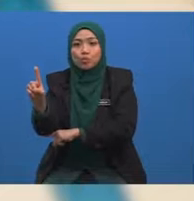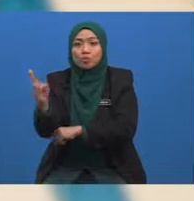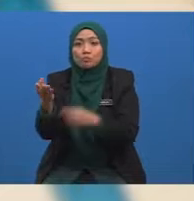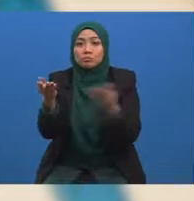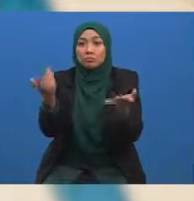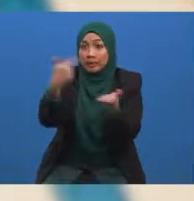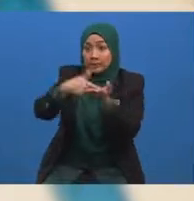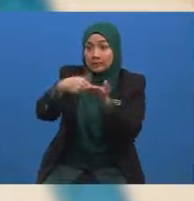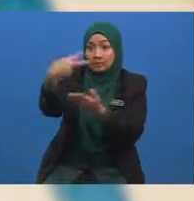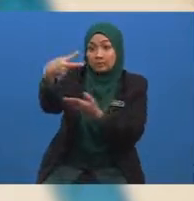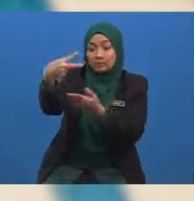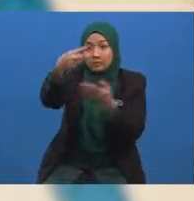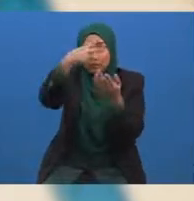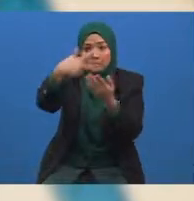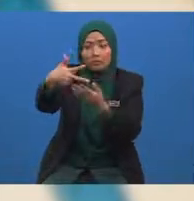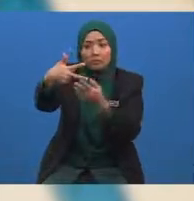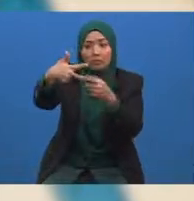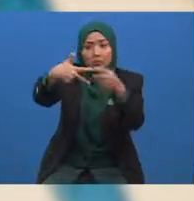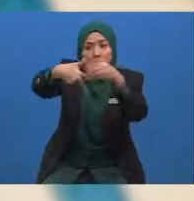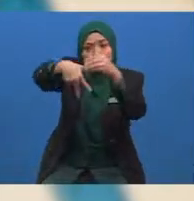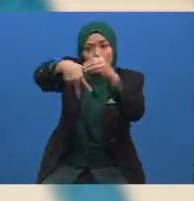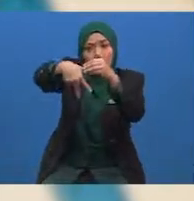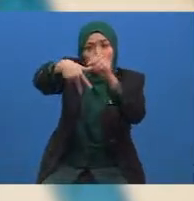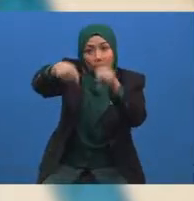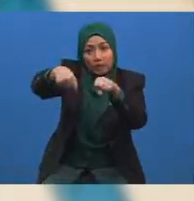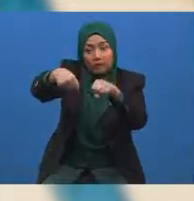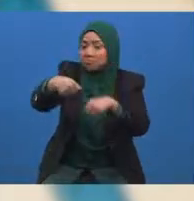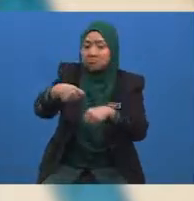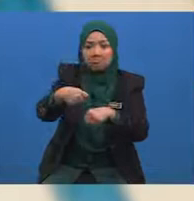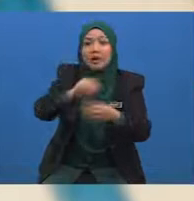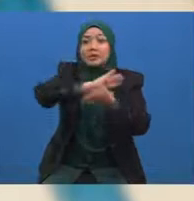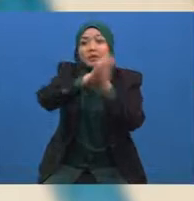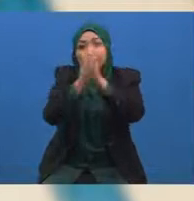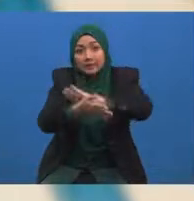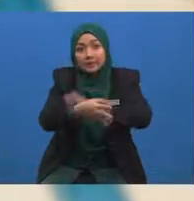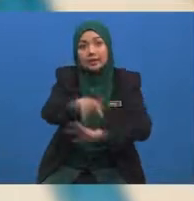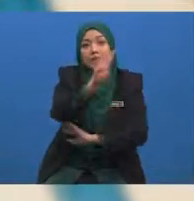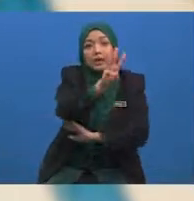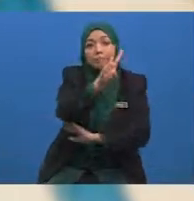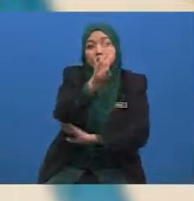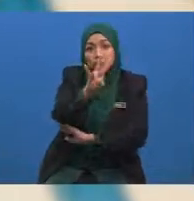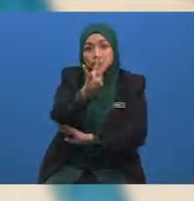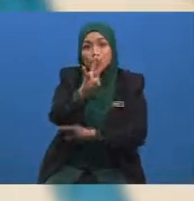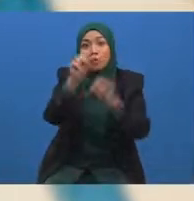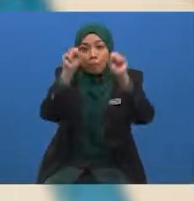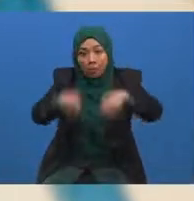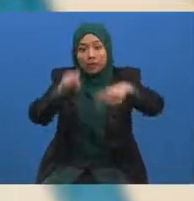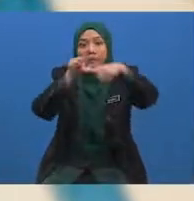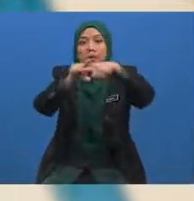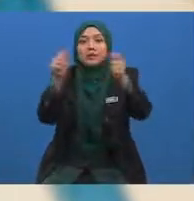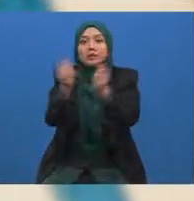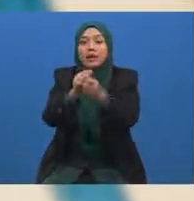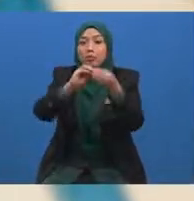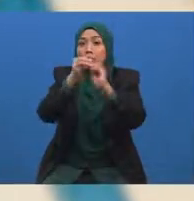67 hanya boleh dibahagi dengan 1 dan 67 sahaja, iaitu